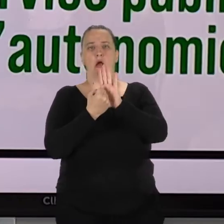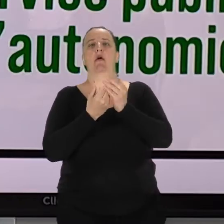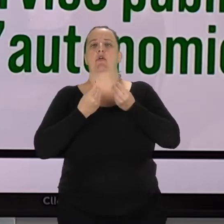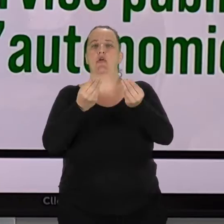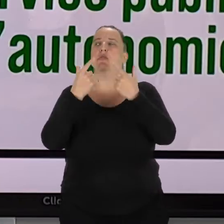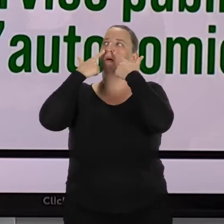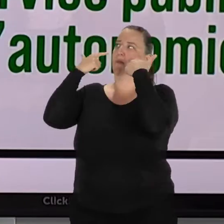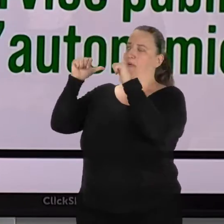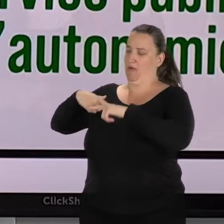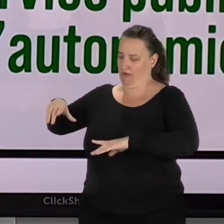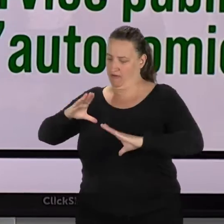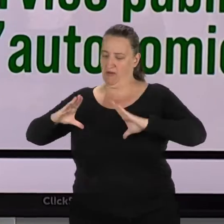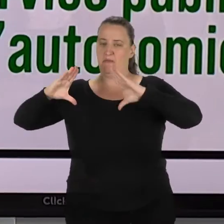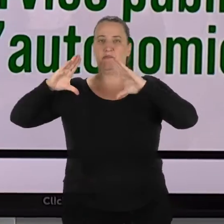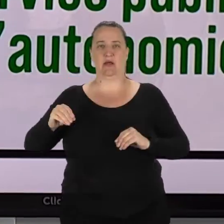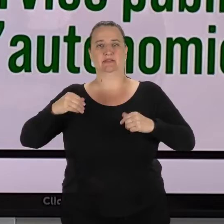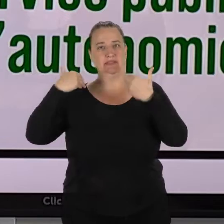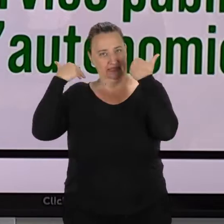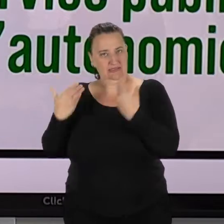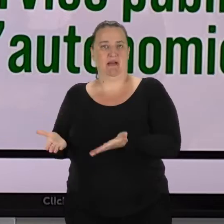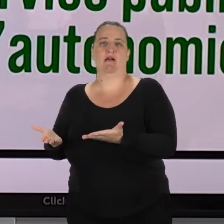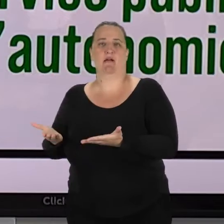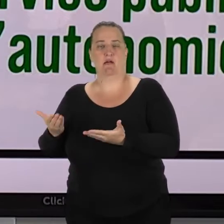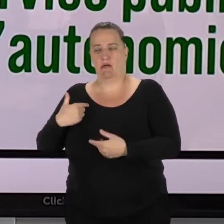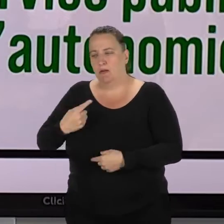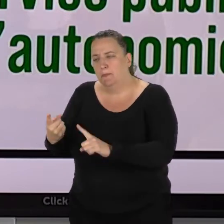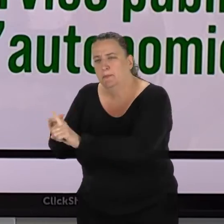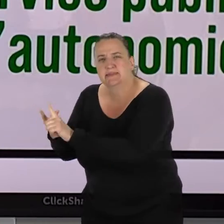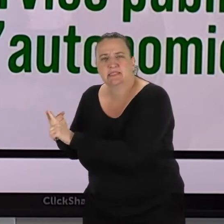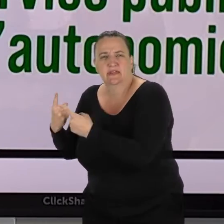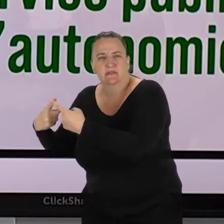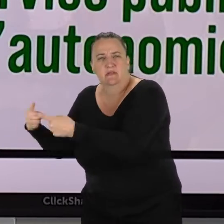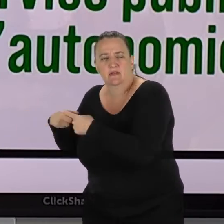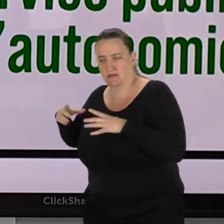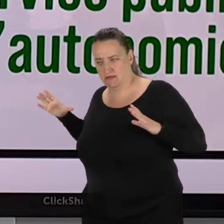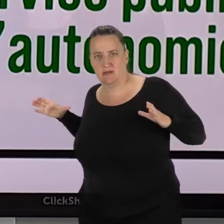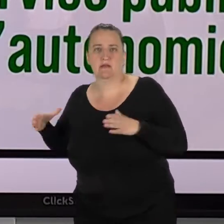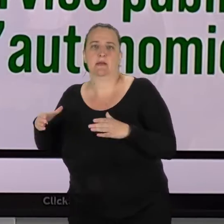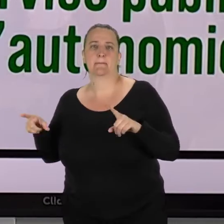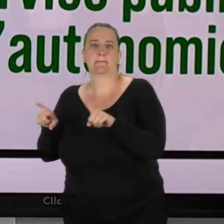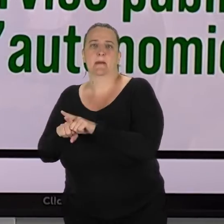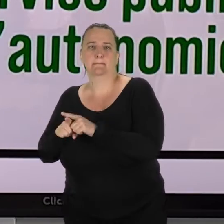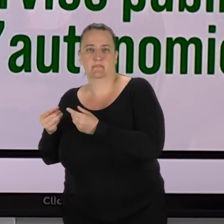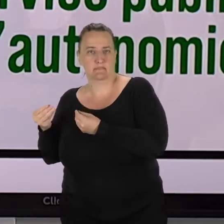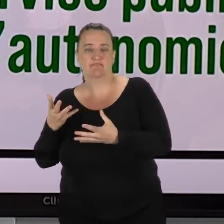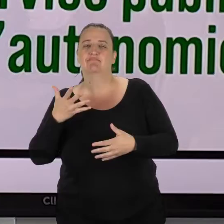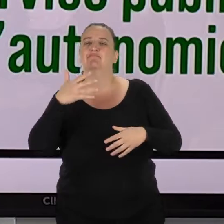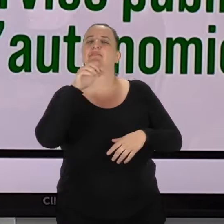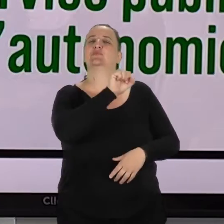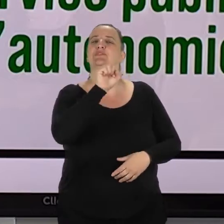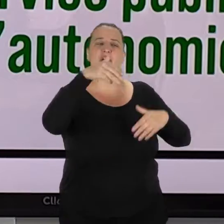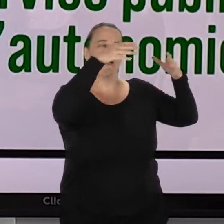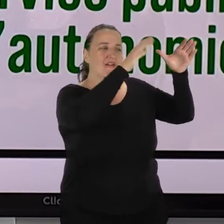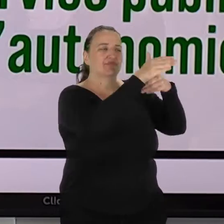Notre expression de marque rend compte de cette évolution, de ce pivotement vers un positionnement qui nous rapproche, avec nos